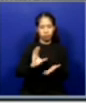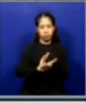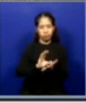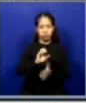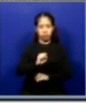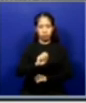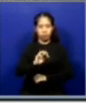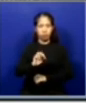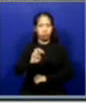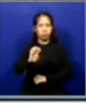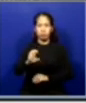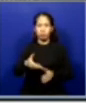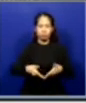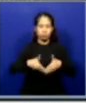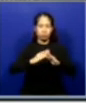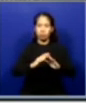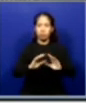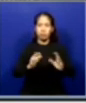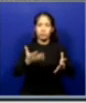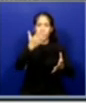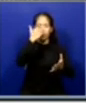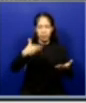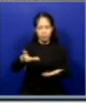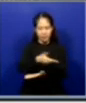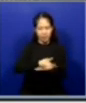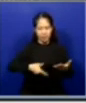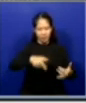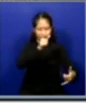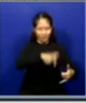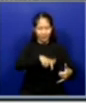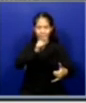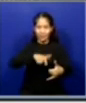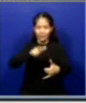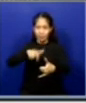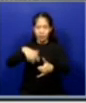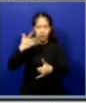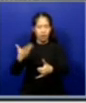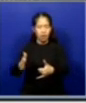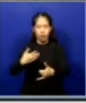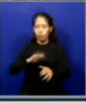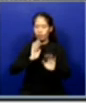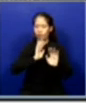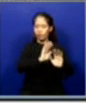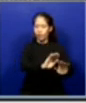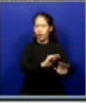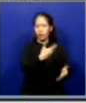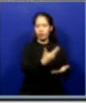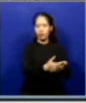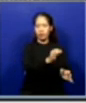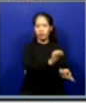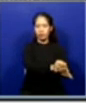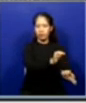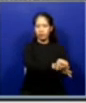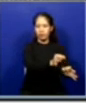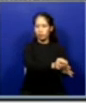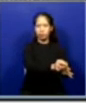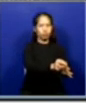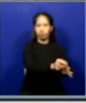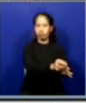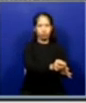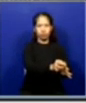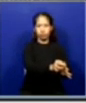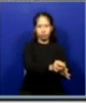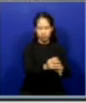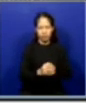ขึ้นมาเพื่อพิจารณาเป็นรายๆโดยไม่ต้องไปฝากธนาคารพาณิชย์ธนาคารของรัฐทั้งหลาย